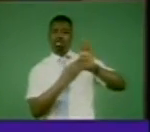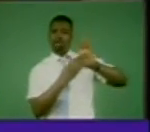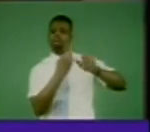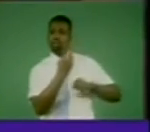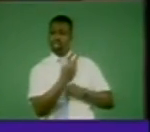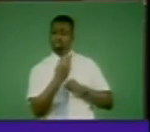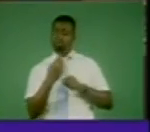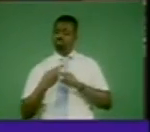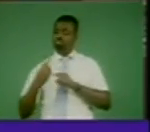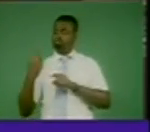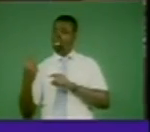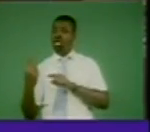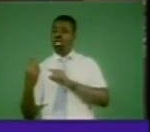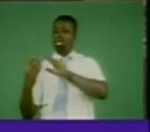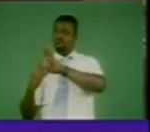kura 29.